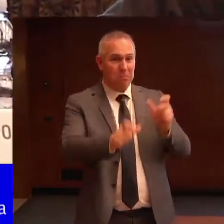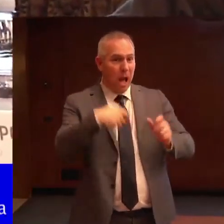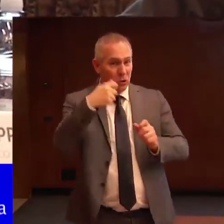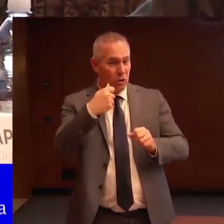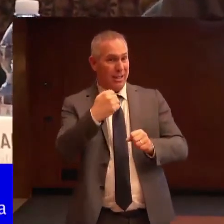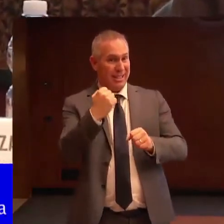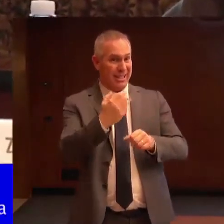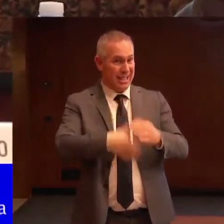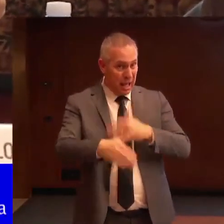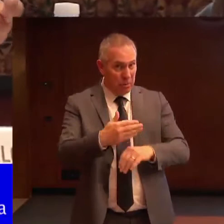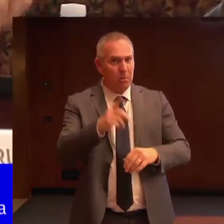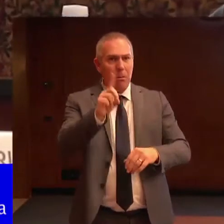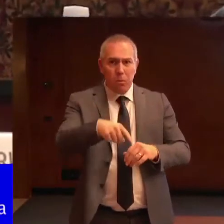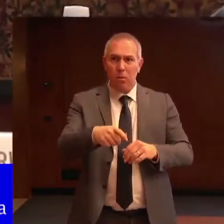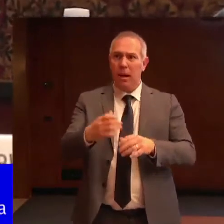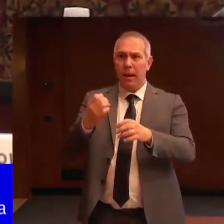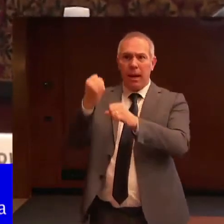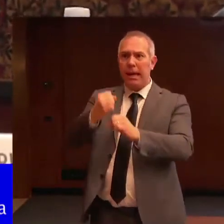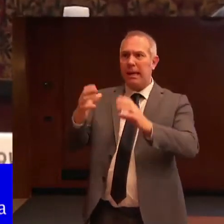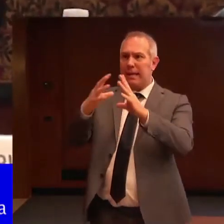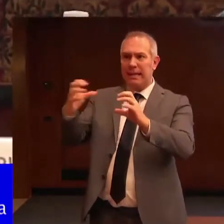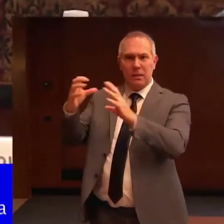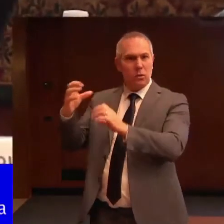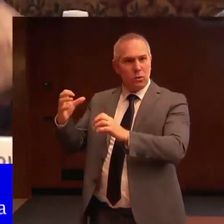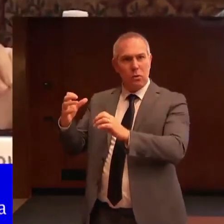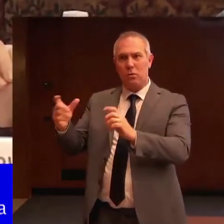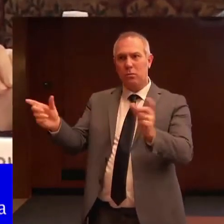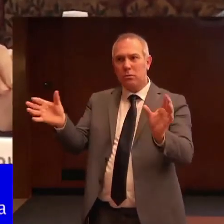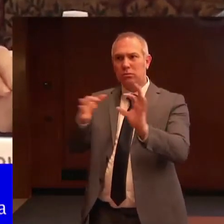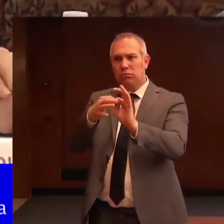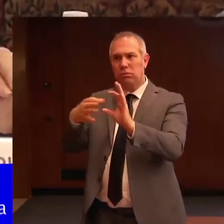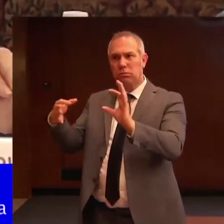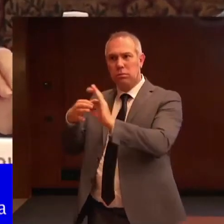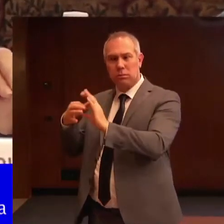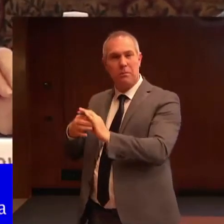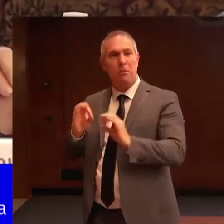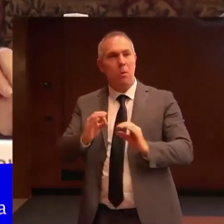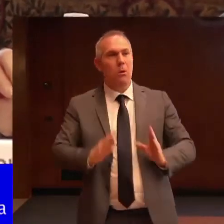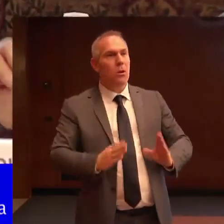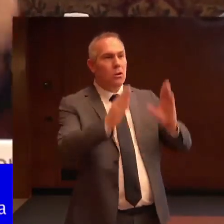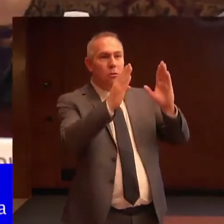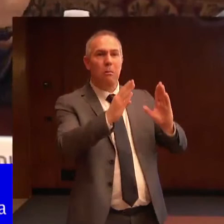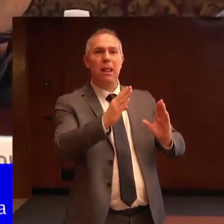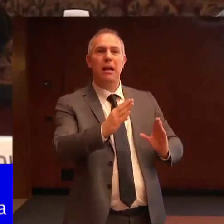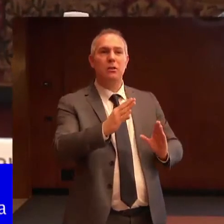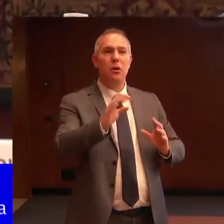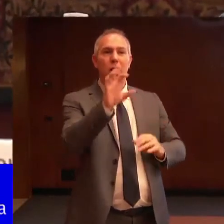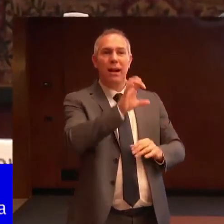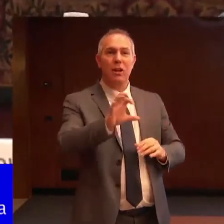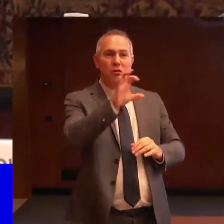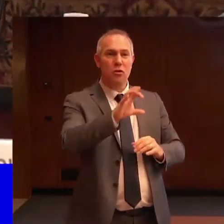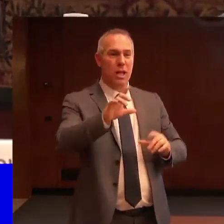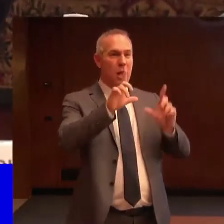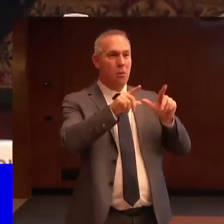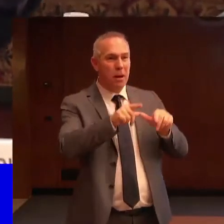avuto un rapporto con le istituzioni, nel senso che hanno girato all'interno del Palazzo della Regione Lombardia. L'idea era come quella